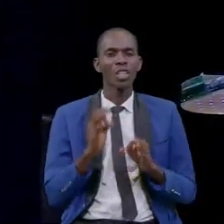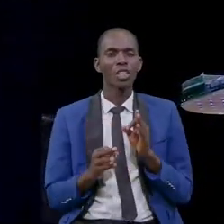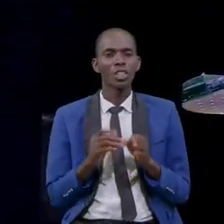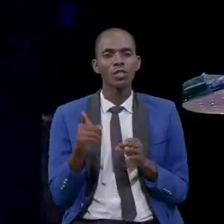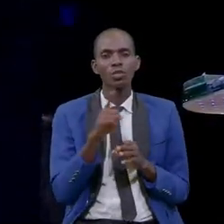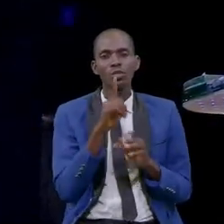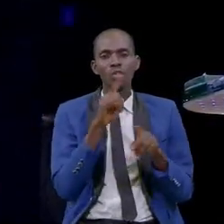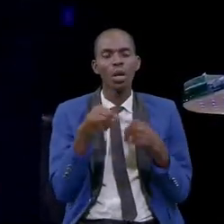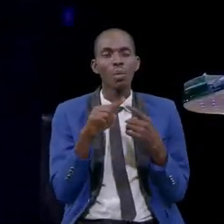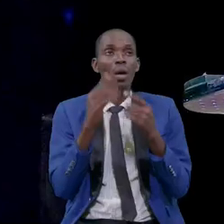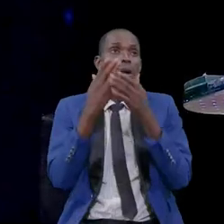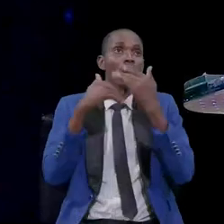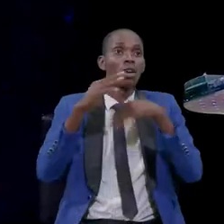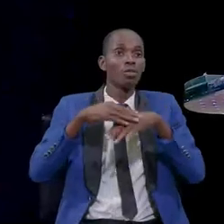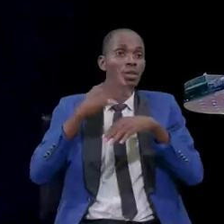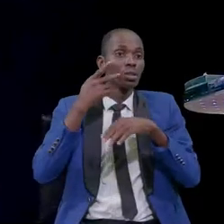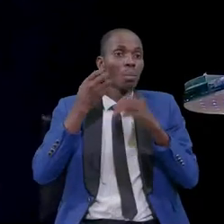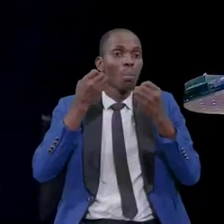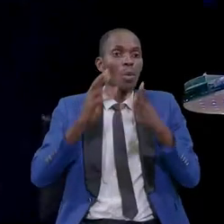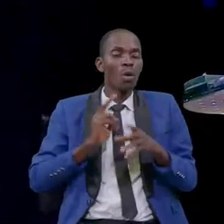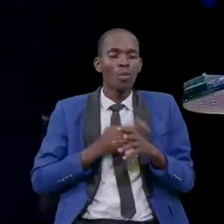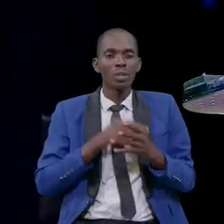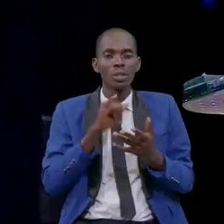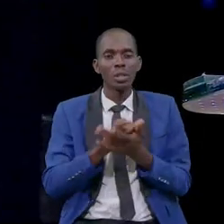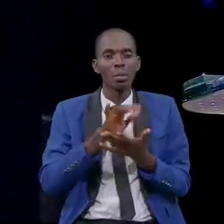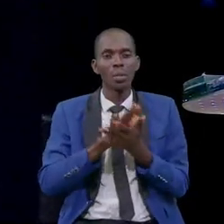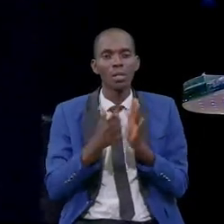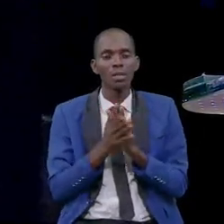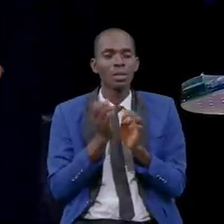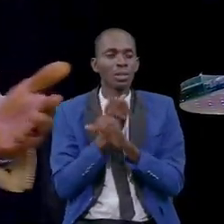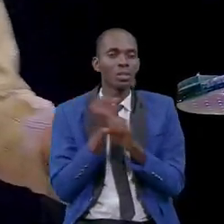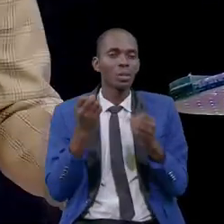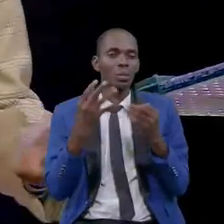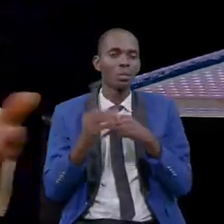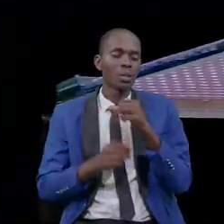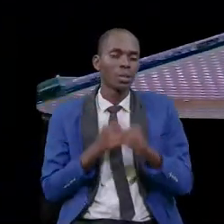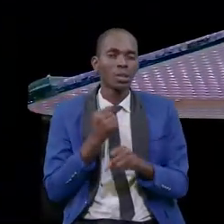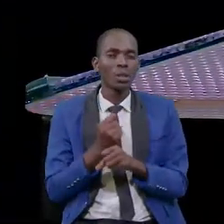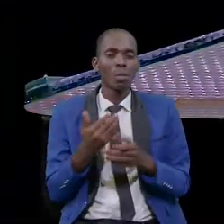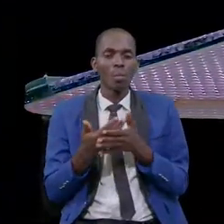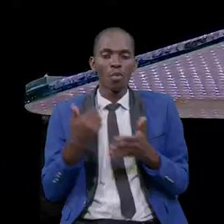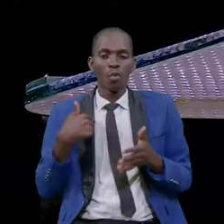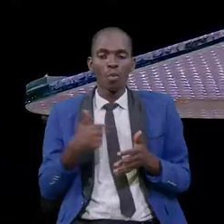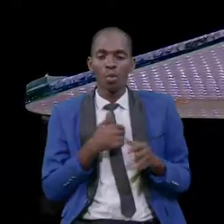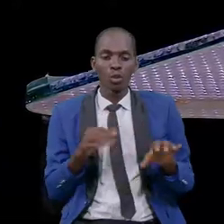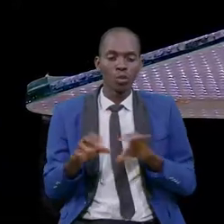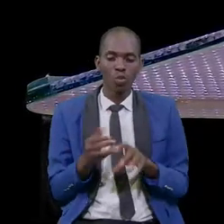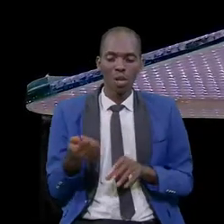penses à l'affaire du ciel, maintenant, nous qui sommes réellement convertis des années passées, avant de faire quelque